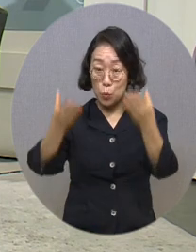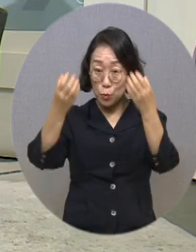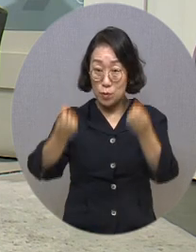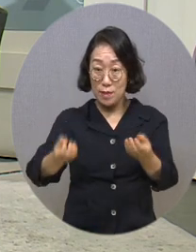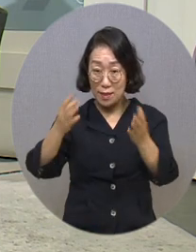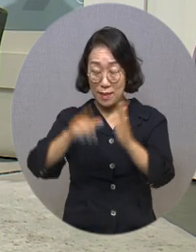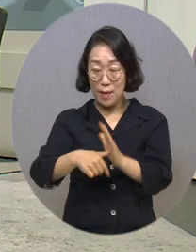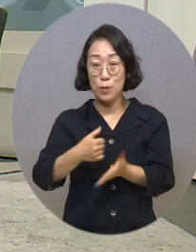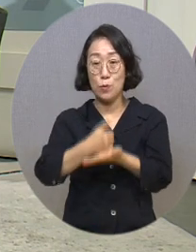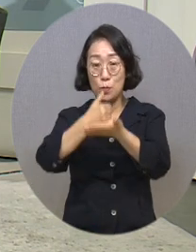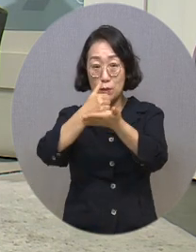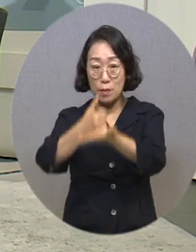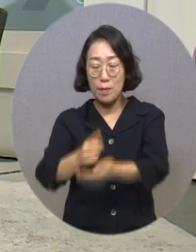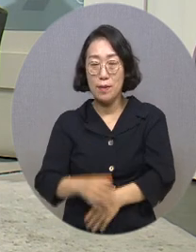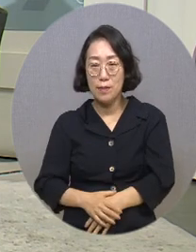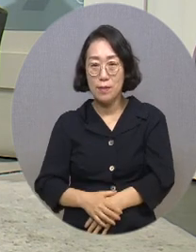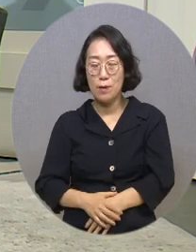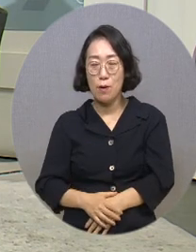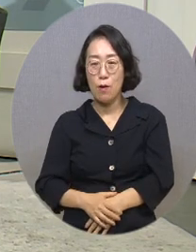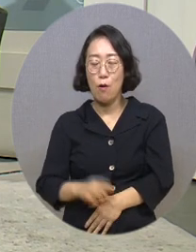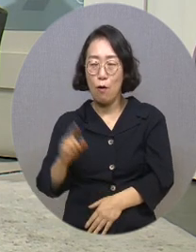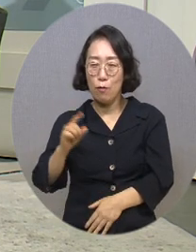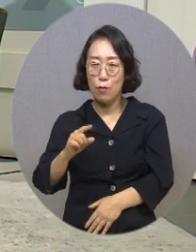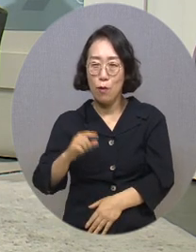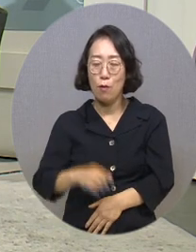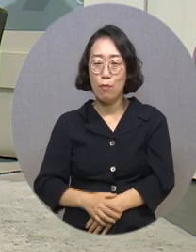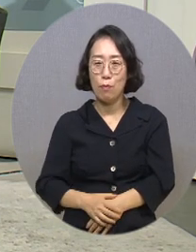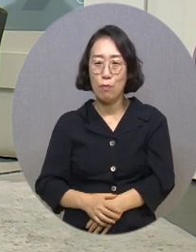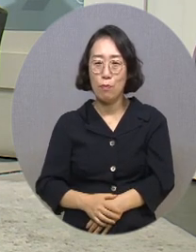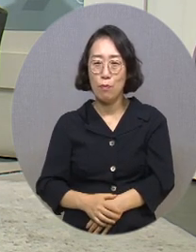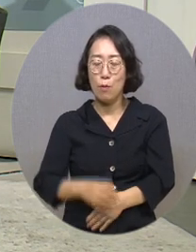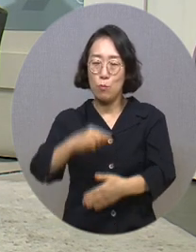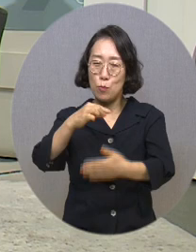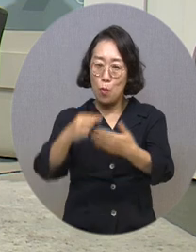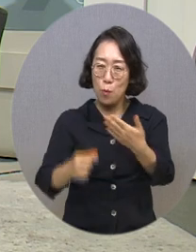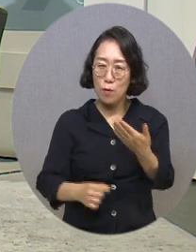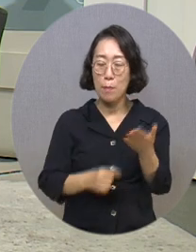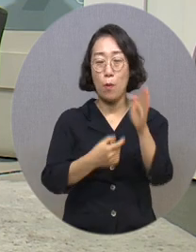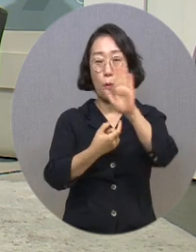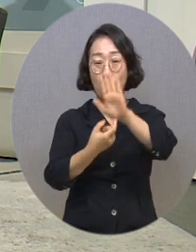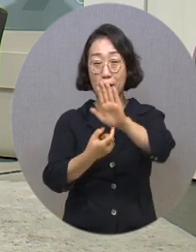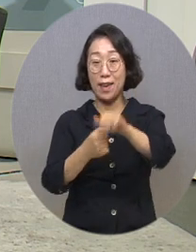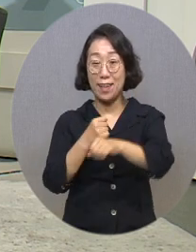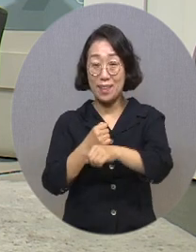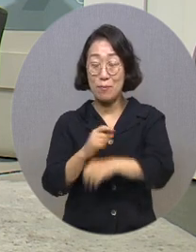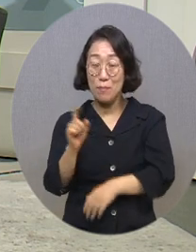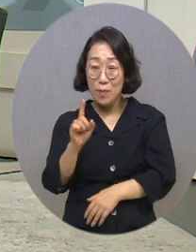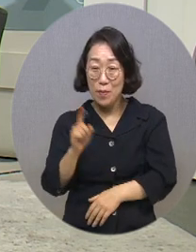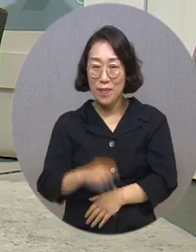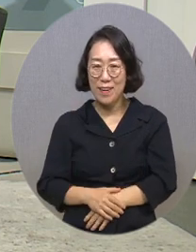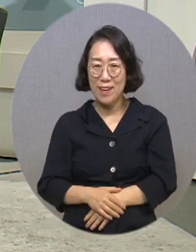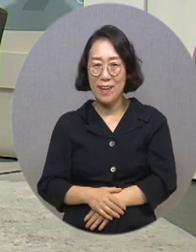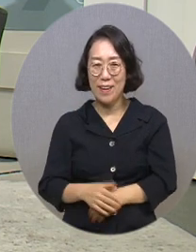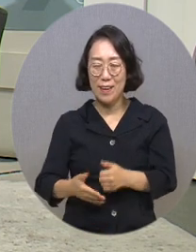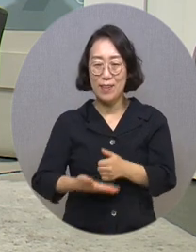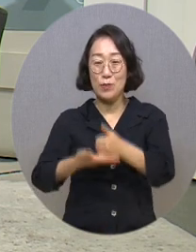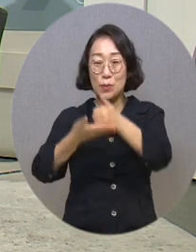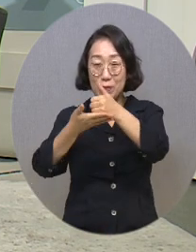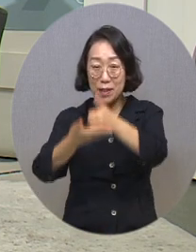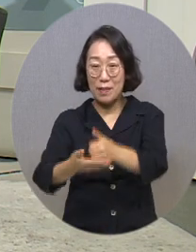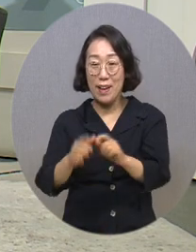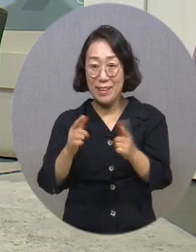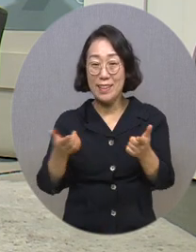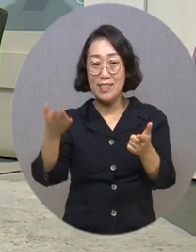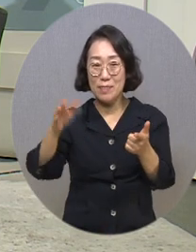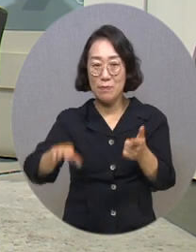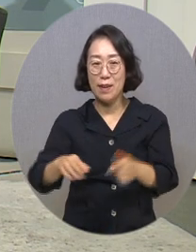초대를 받아서 무슨 프로그램을 공개한다고. 네. 뭐 무슨 프로그램? 아, 초대받은 건 아니지만,